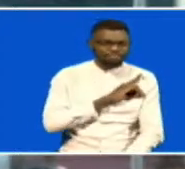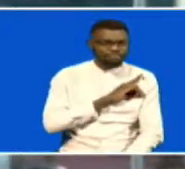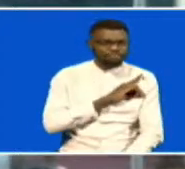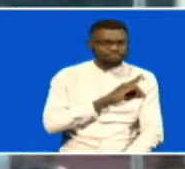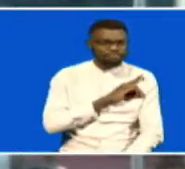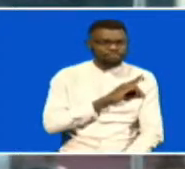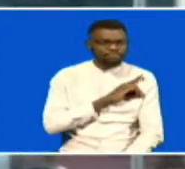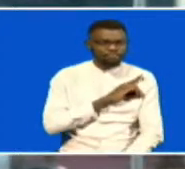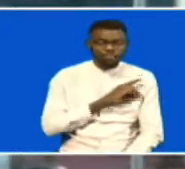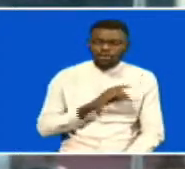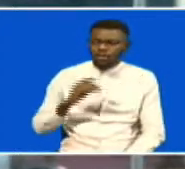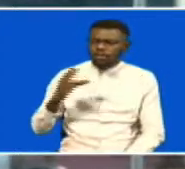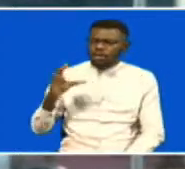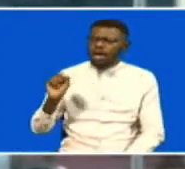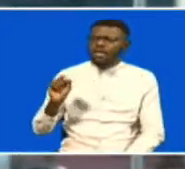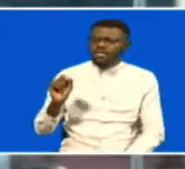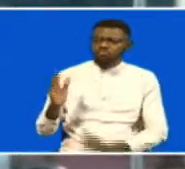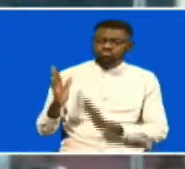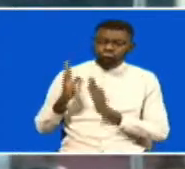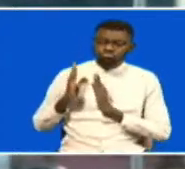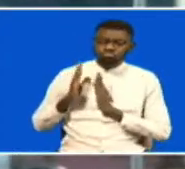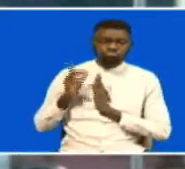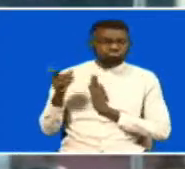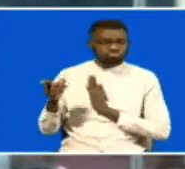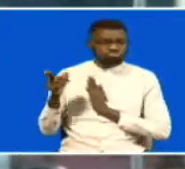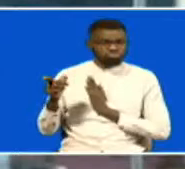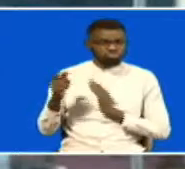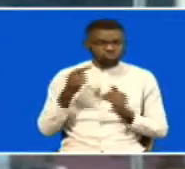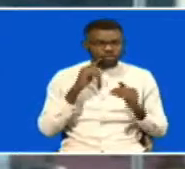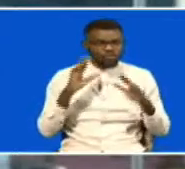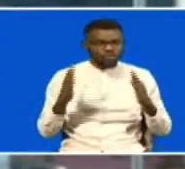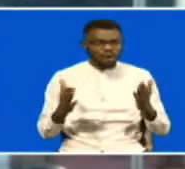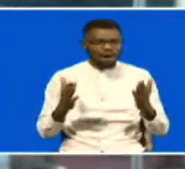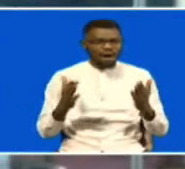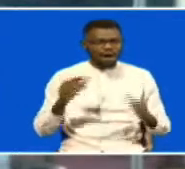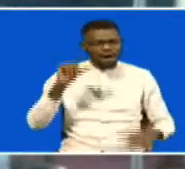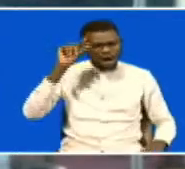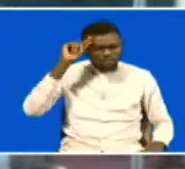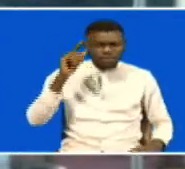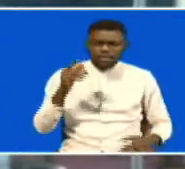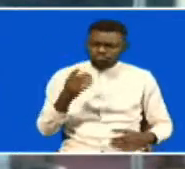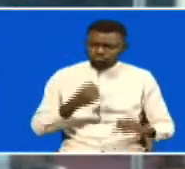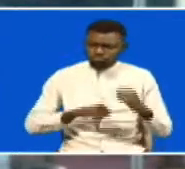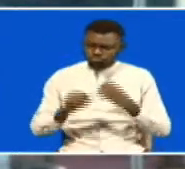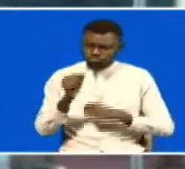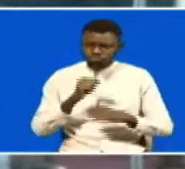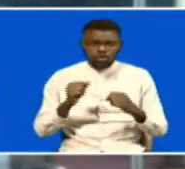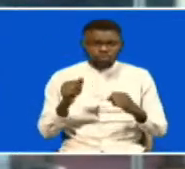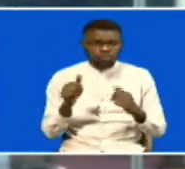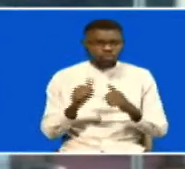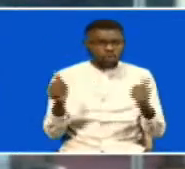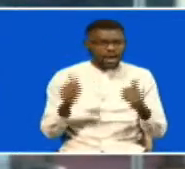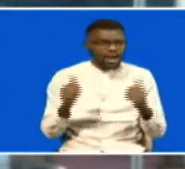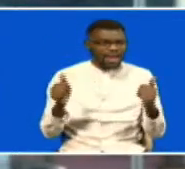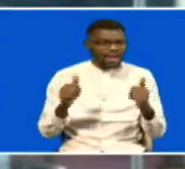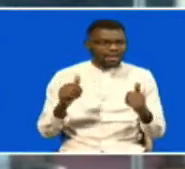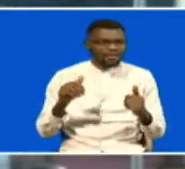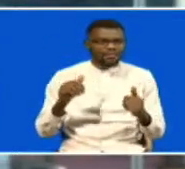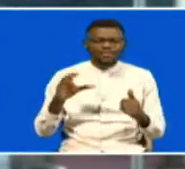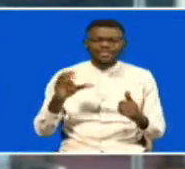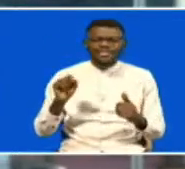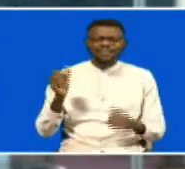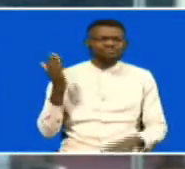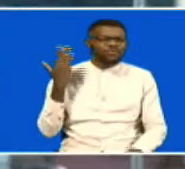Waziri wa usalama wa ndani Kithure Kindiki amesema kuwa serikali imeshughulikia aliyekuwa waziri wa usalama wa ndani